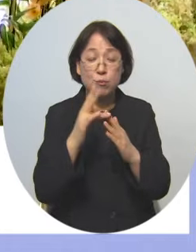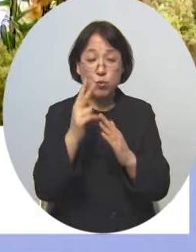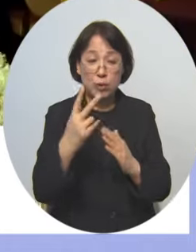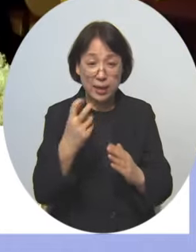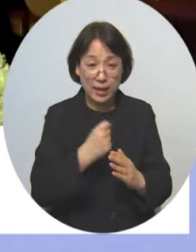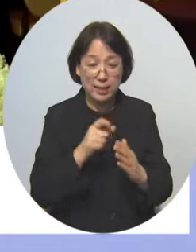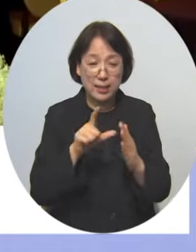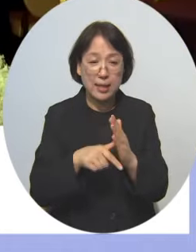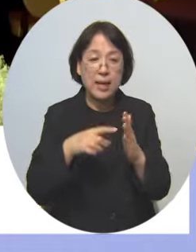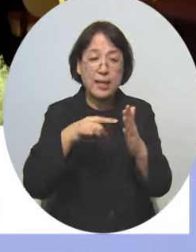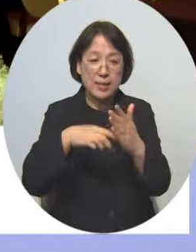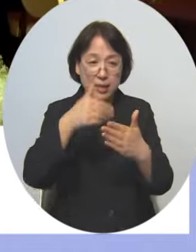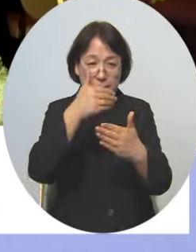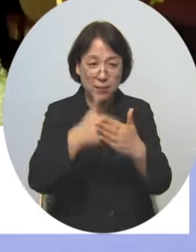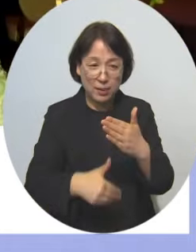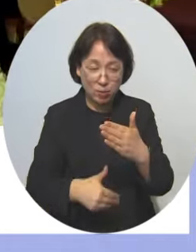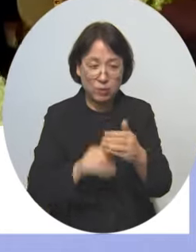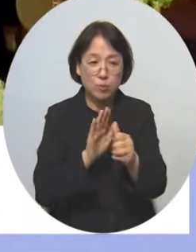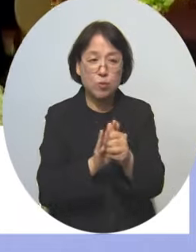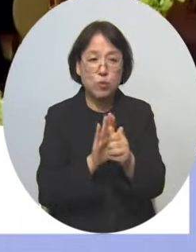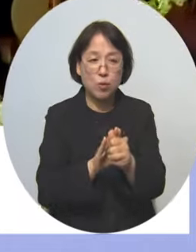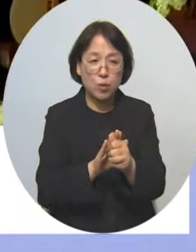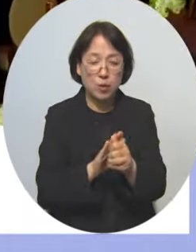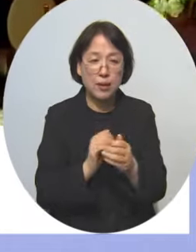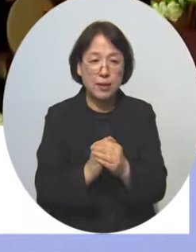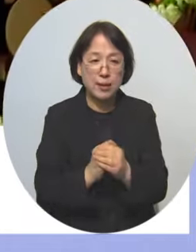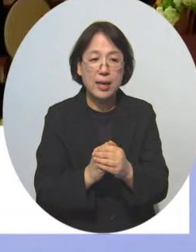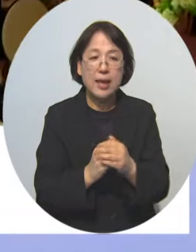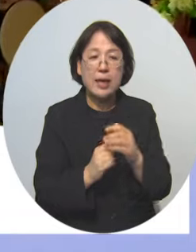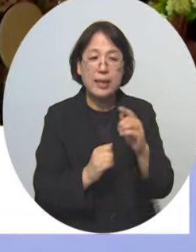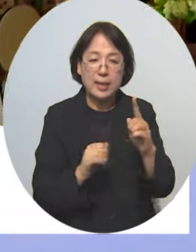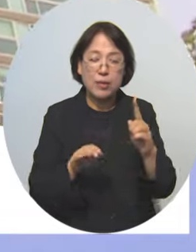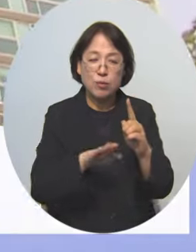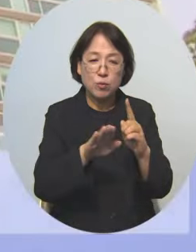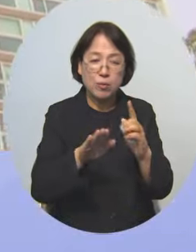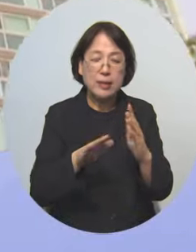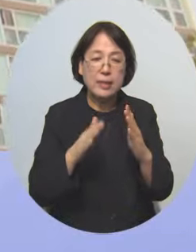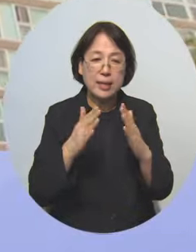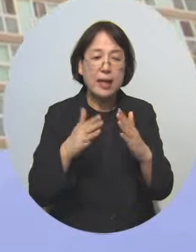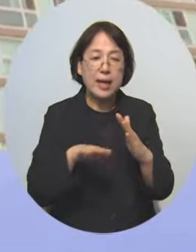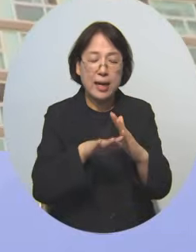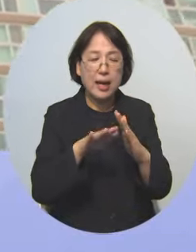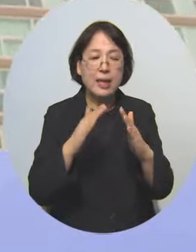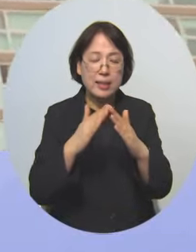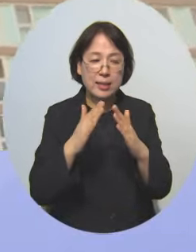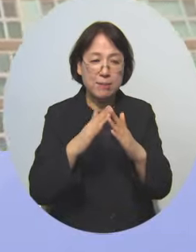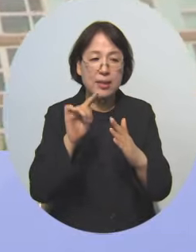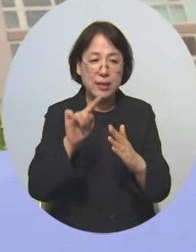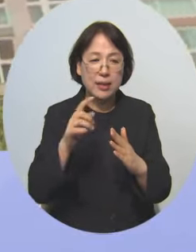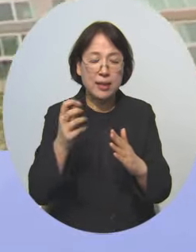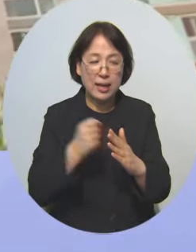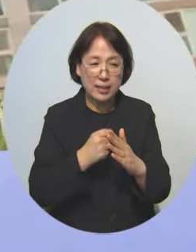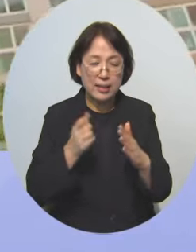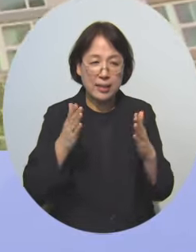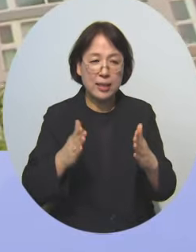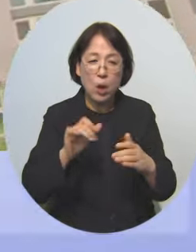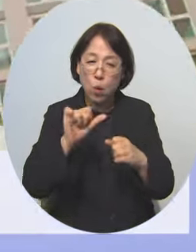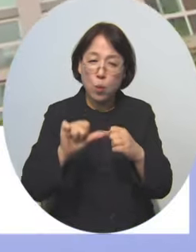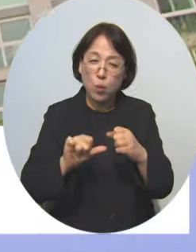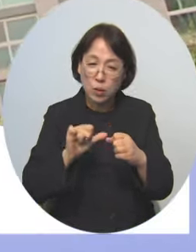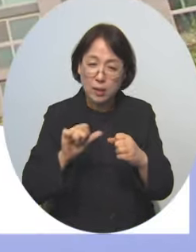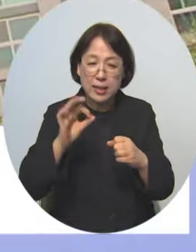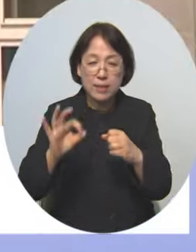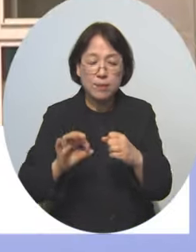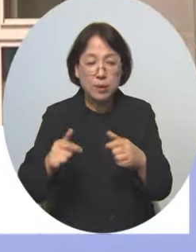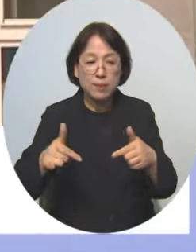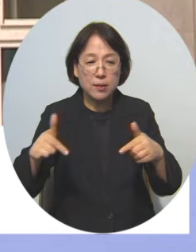종부세에서 1주택자 간주기간을 5년에서 10년으로 확대할 예정입니다. 아울러 2025년 이후 출산한 가구에